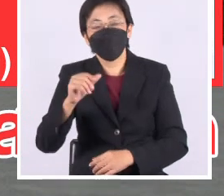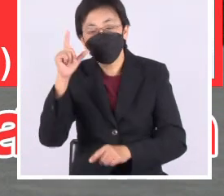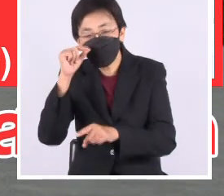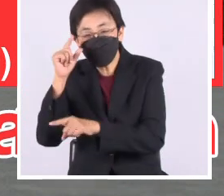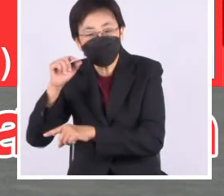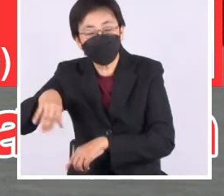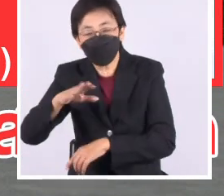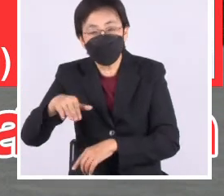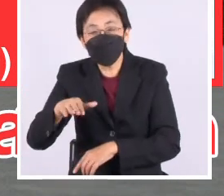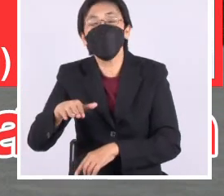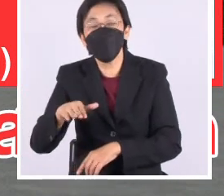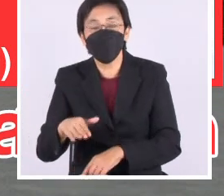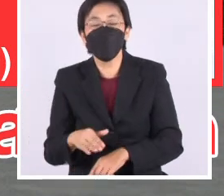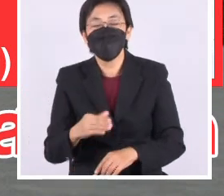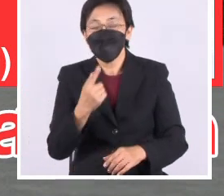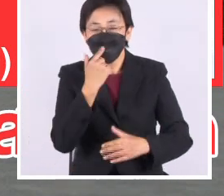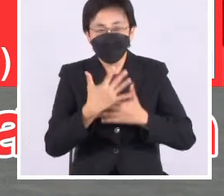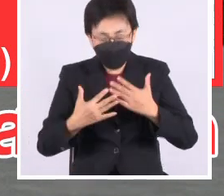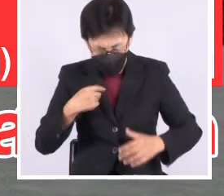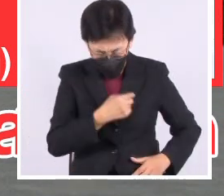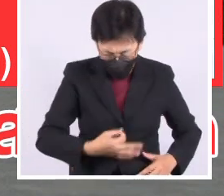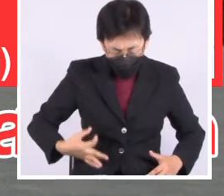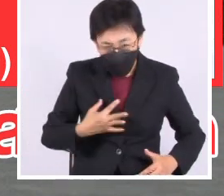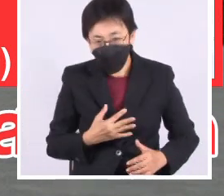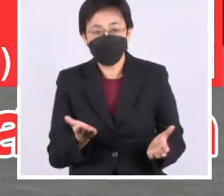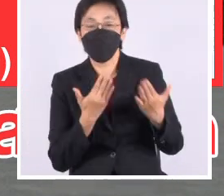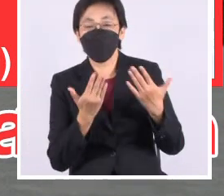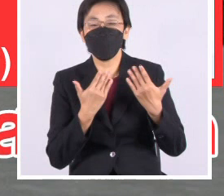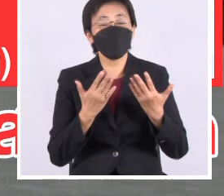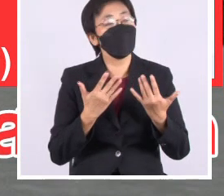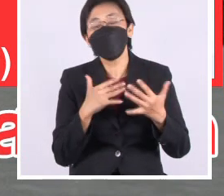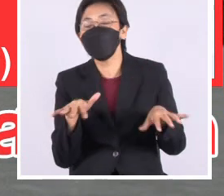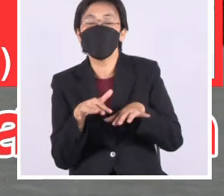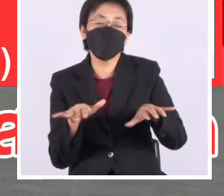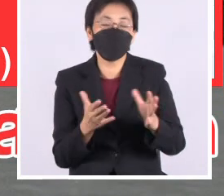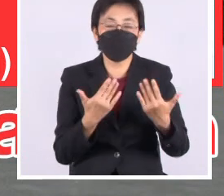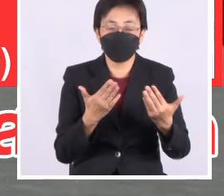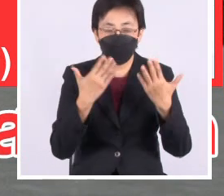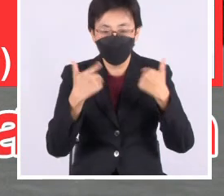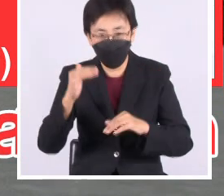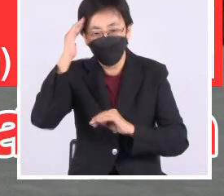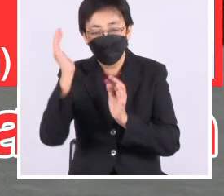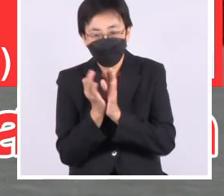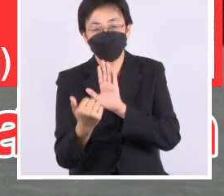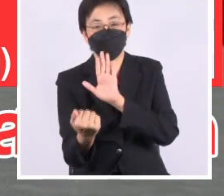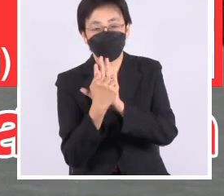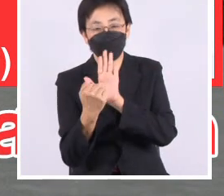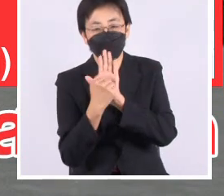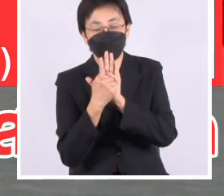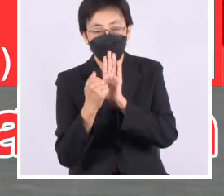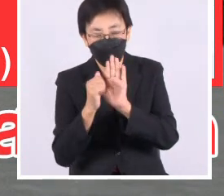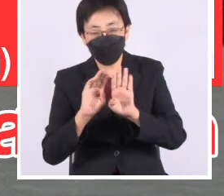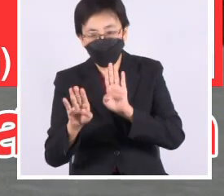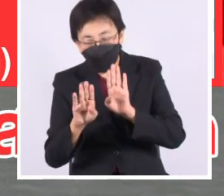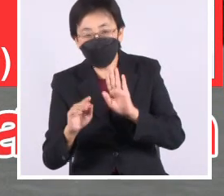ผู้ต้องหาจึงลงไปล้างคราบเลือดไปอาบน้ำทำเหมือนกับว่าไม่มีอะไรเกิดขึ้นกระทั่งมีตำรวจเนี่ยมาเคาะห้องเรียกมาถ่ายรูป